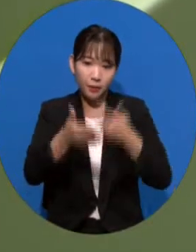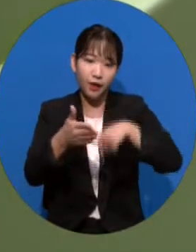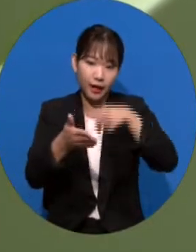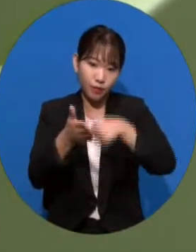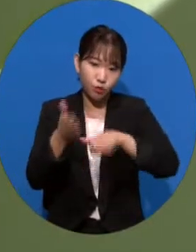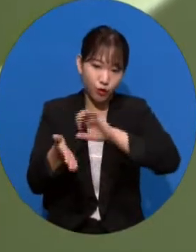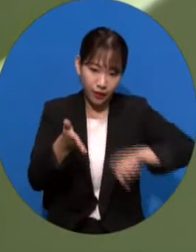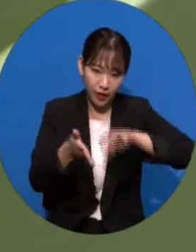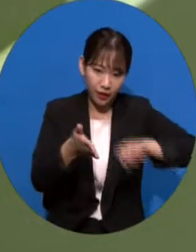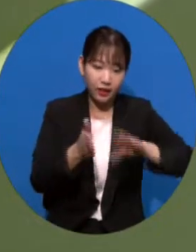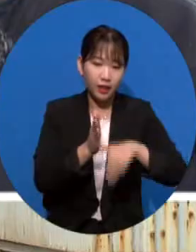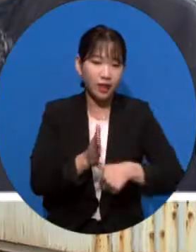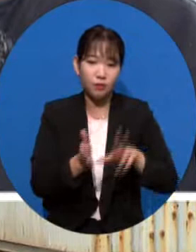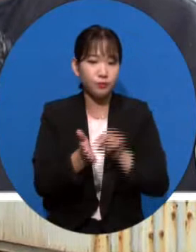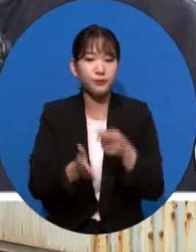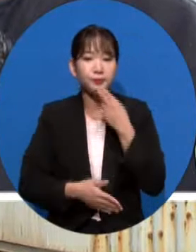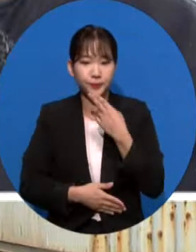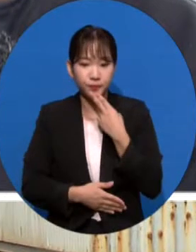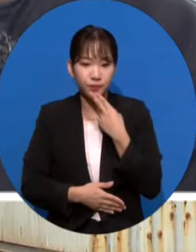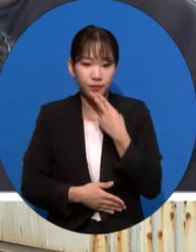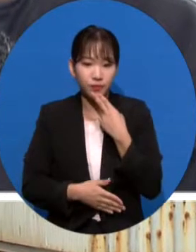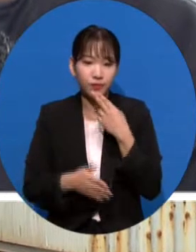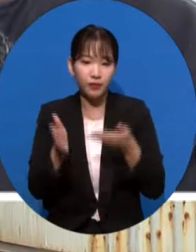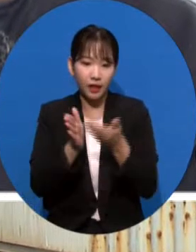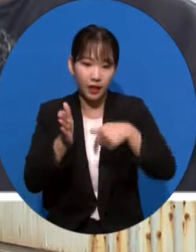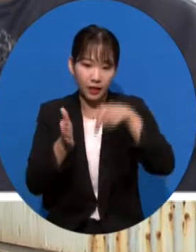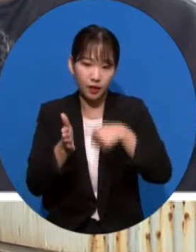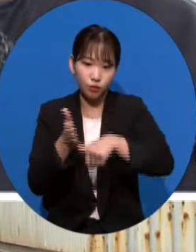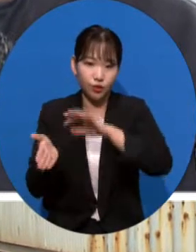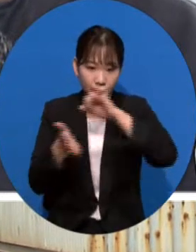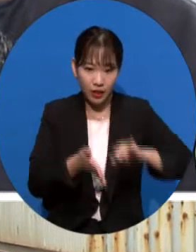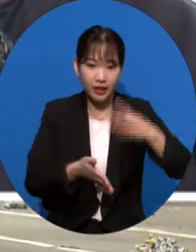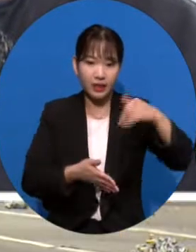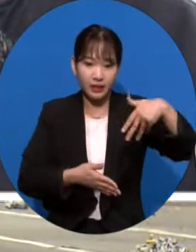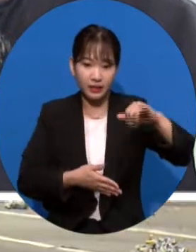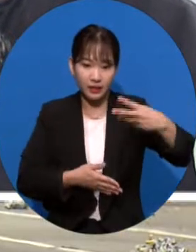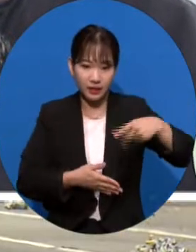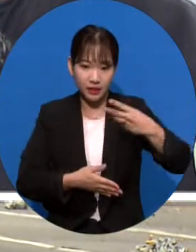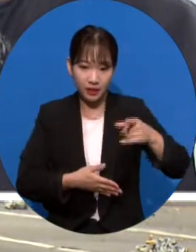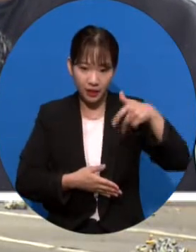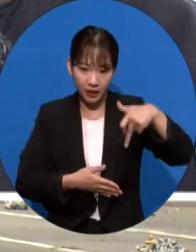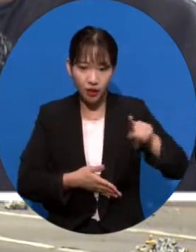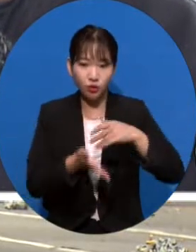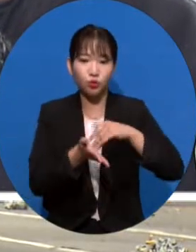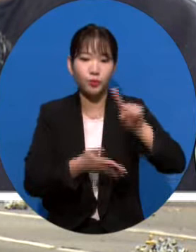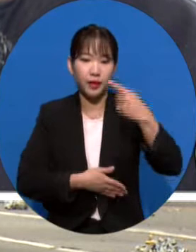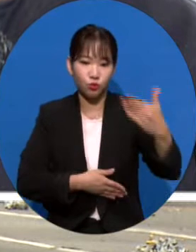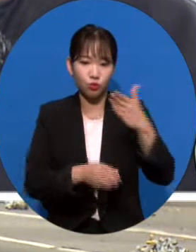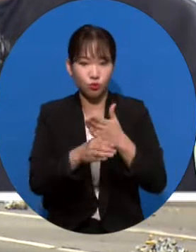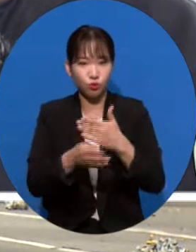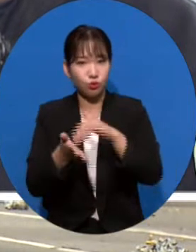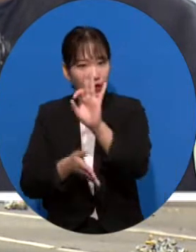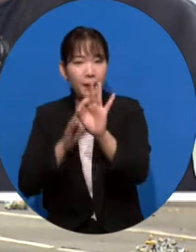찾은 발생하지 않고 있습니다 부도 뇌에서 하여 거라는 장기가 리치 스태커 등 어 형 109 대중 10대